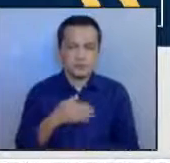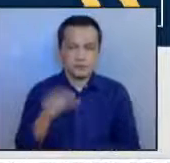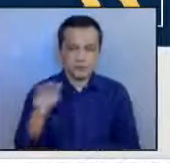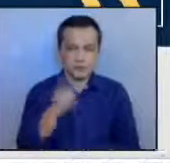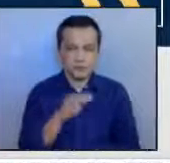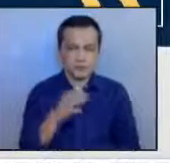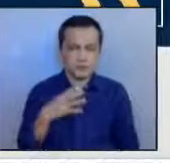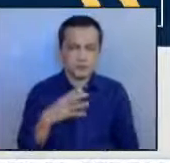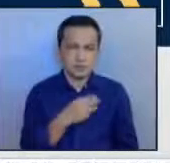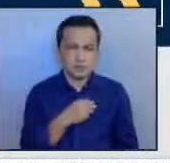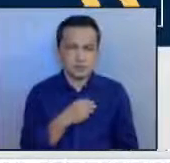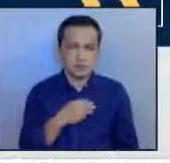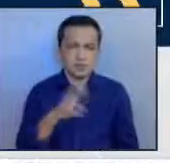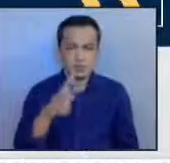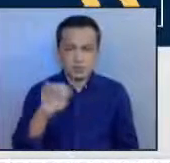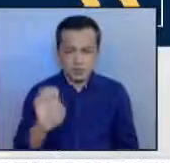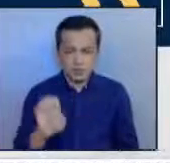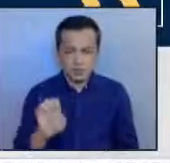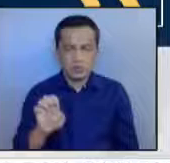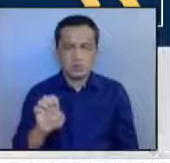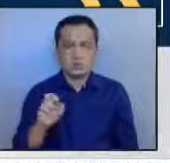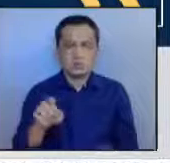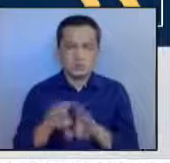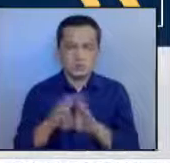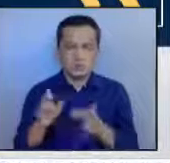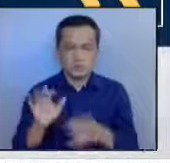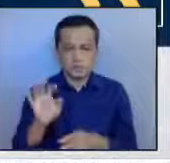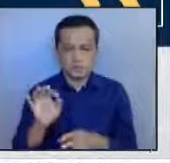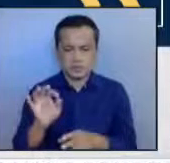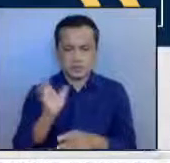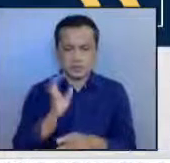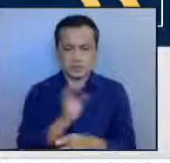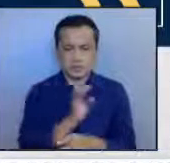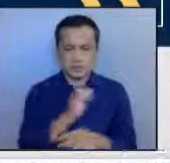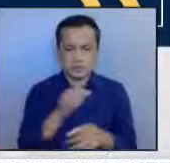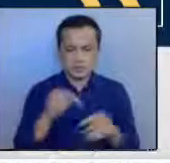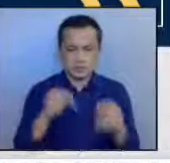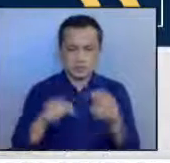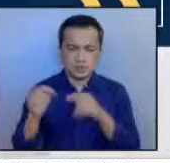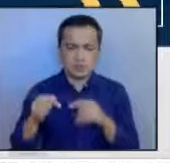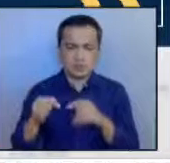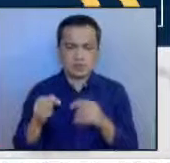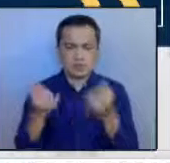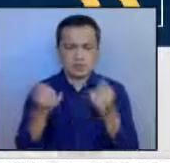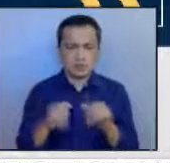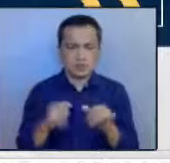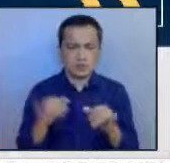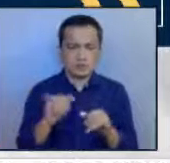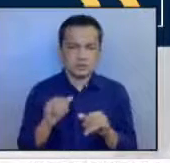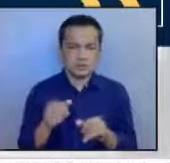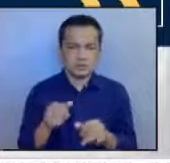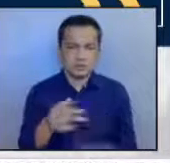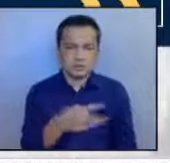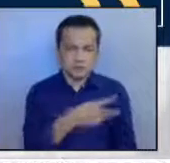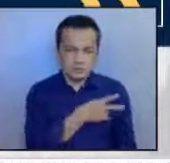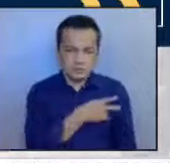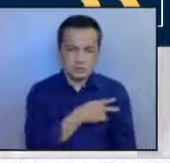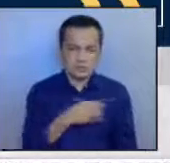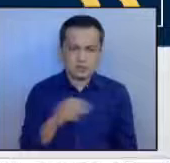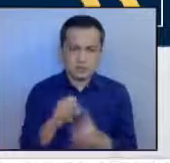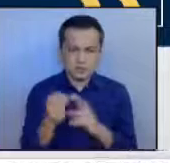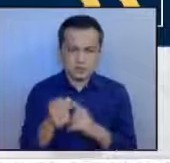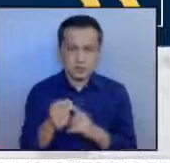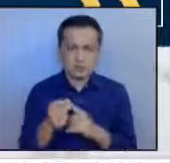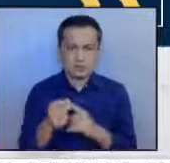Whole kapag nagbukas na ang 19th Congress para mabalikan ang mga pending issues gaya ng vaccination, status ng healthcare